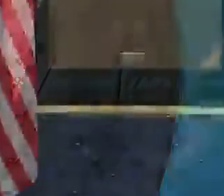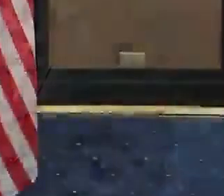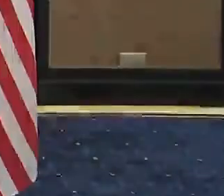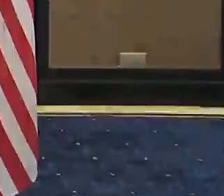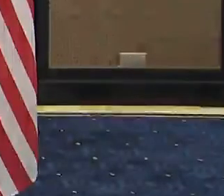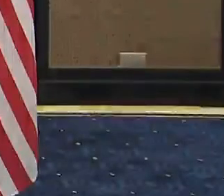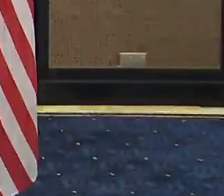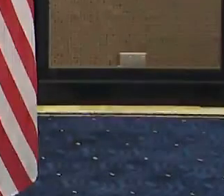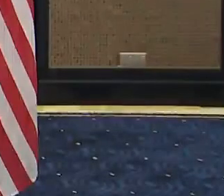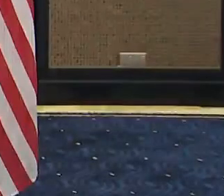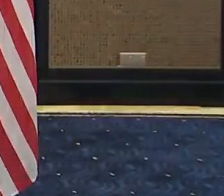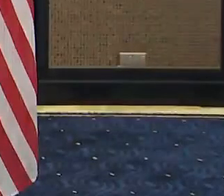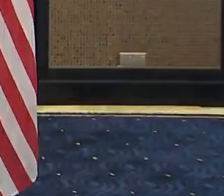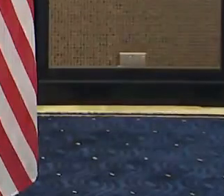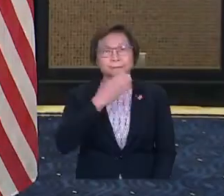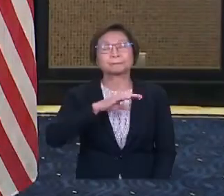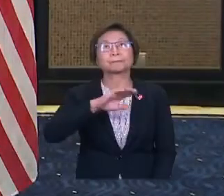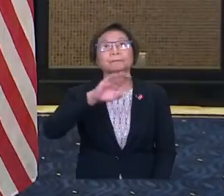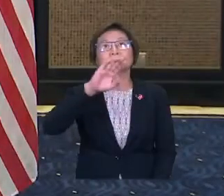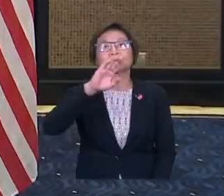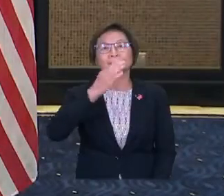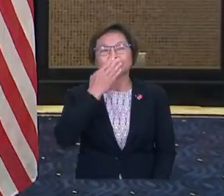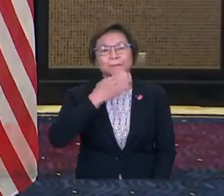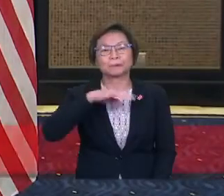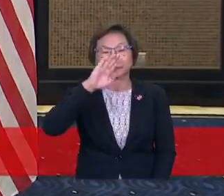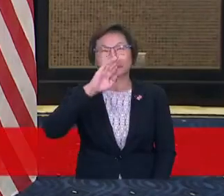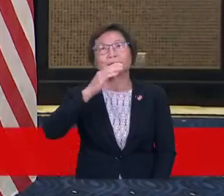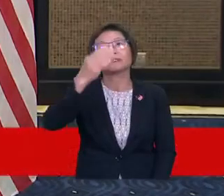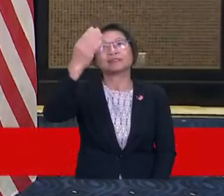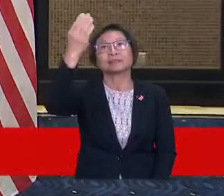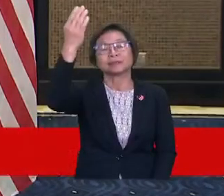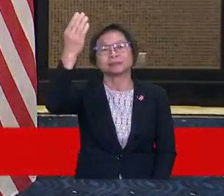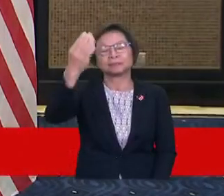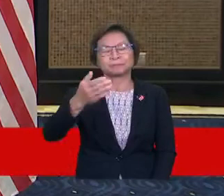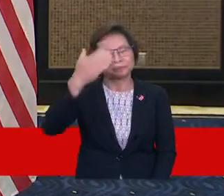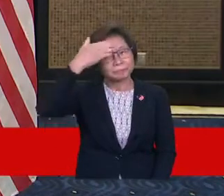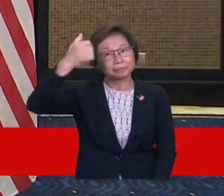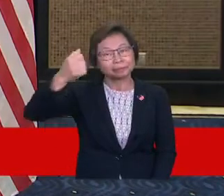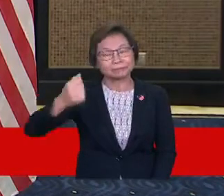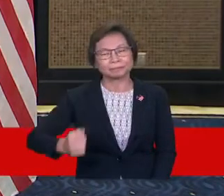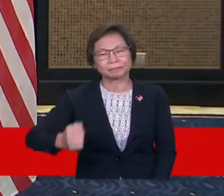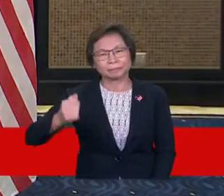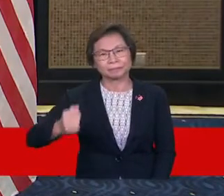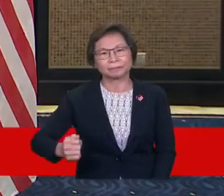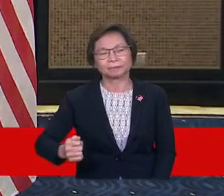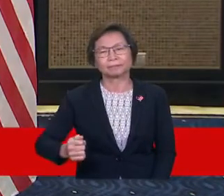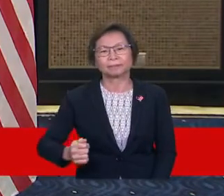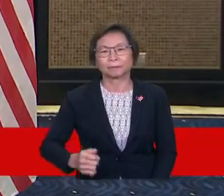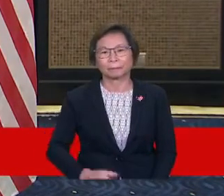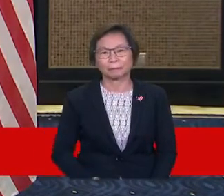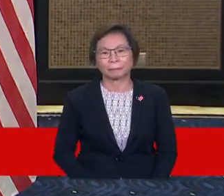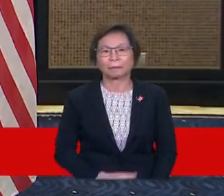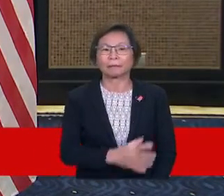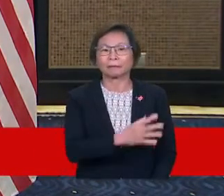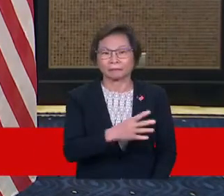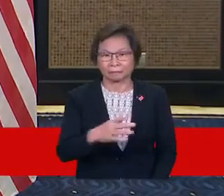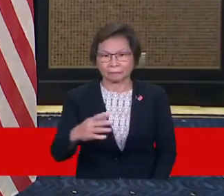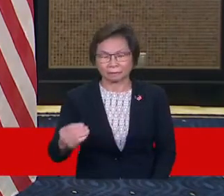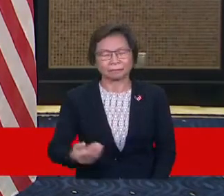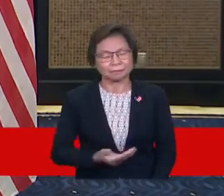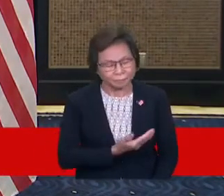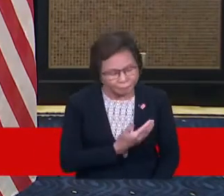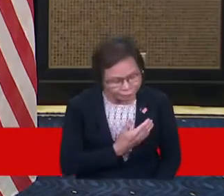Halo Bismillahirohmanirohim Assalamualaikum warahmatullahi wabarakatuh dan